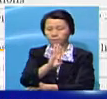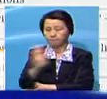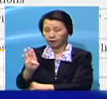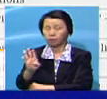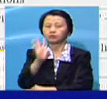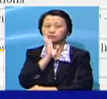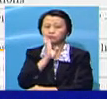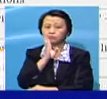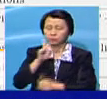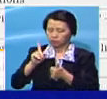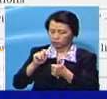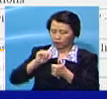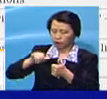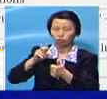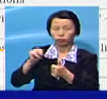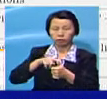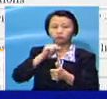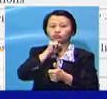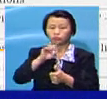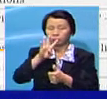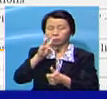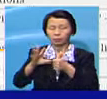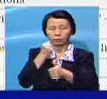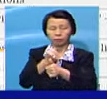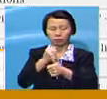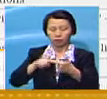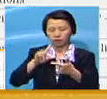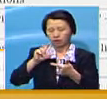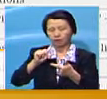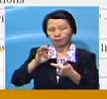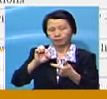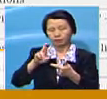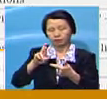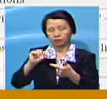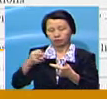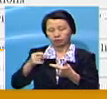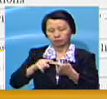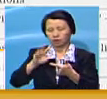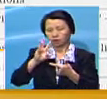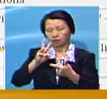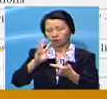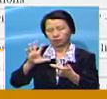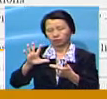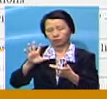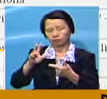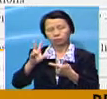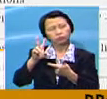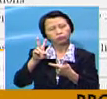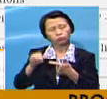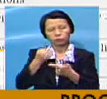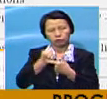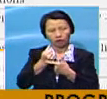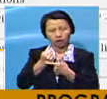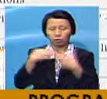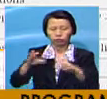bahawa tayuddin anjud 45 tahun dan Abdul Rahim sumas 62 tahun diselamatkan di kawasan perairan